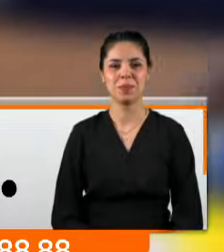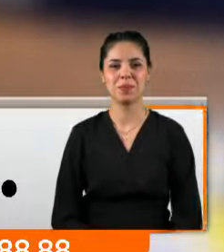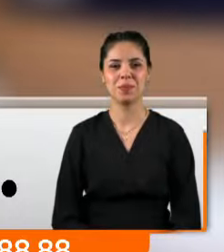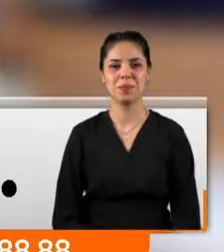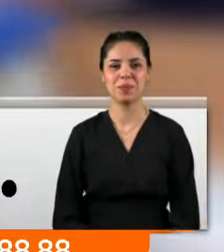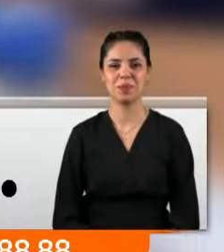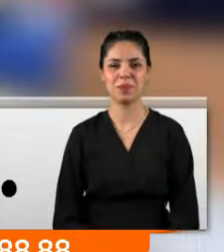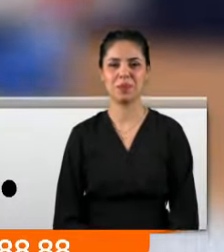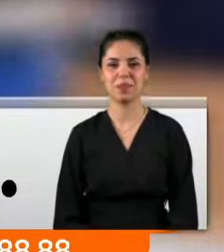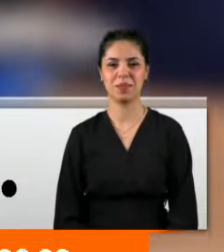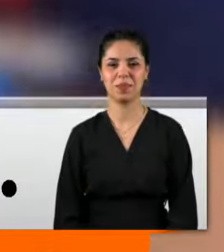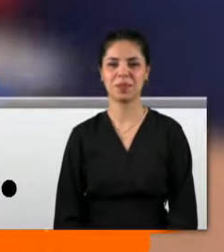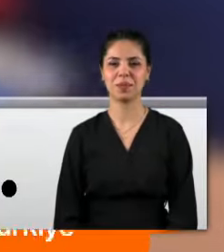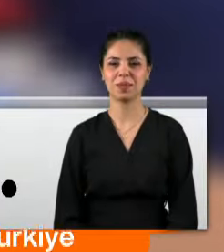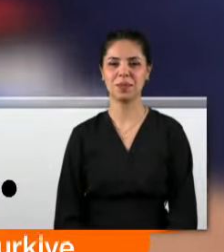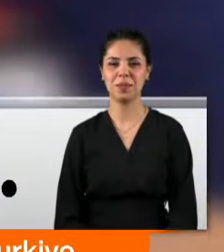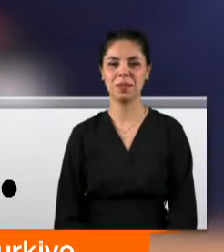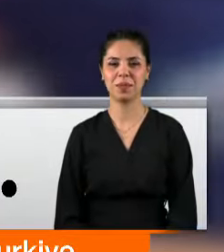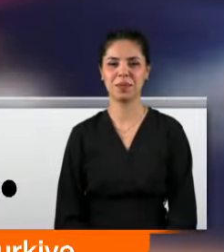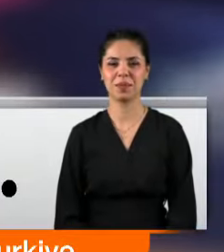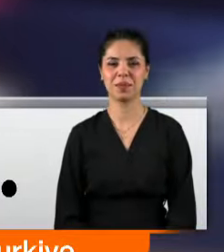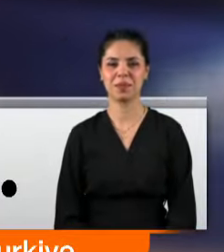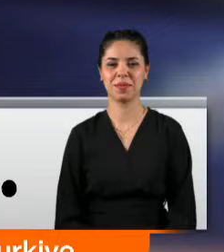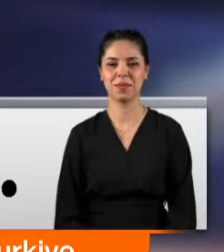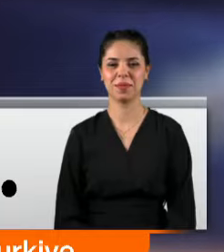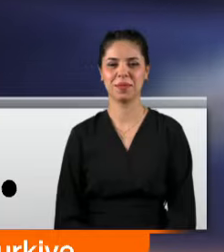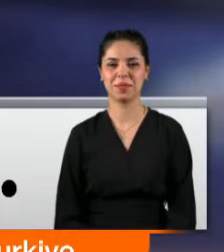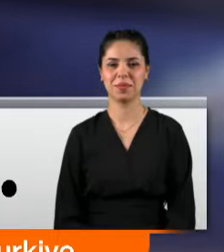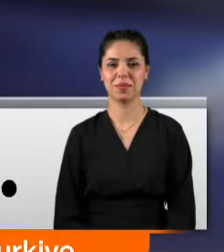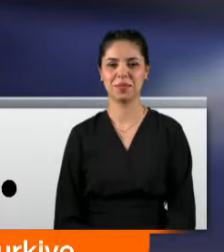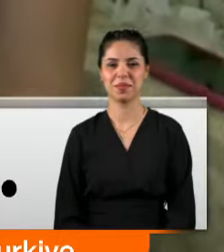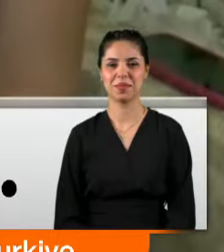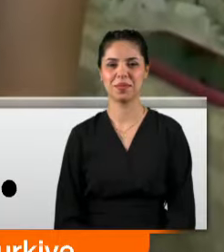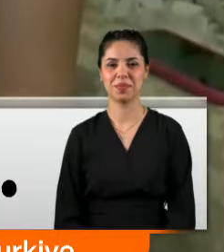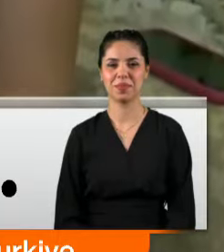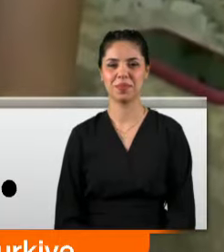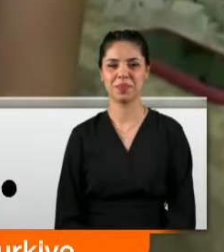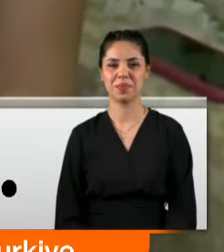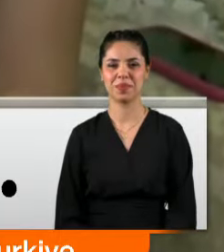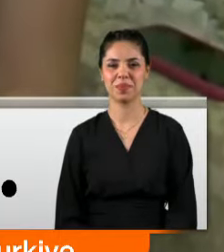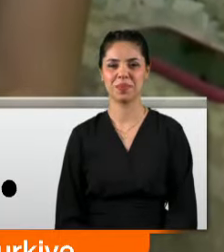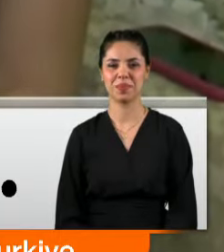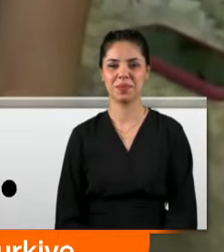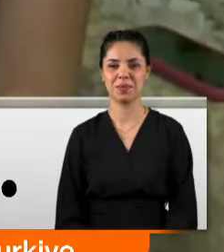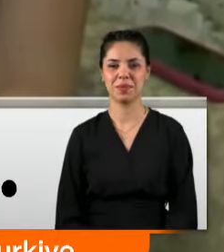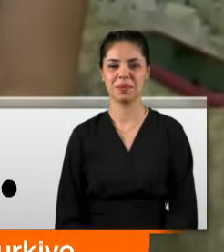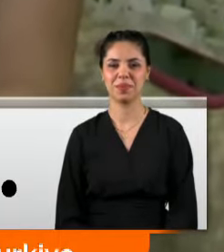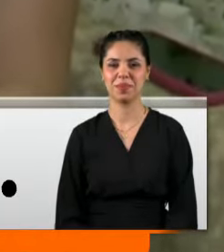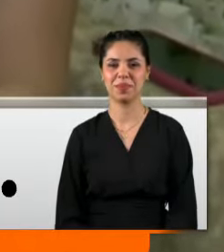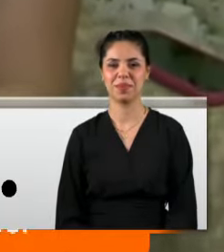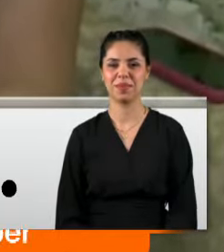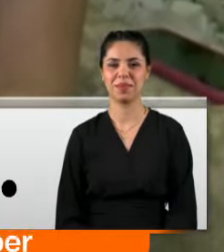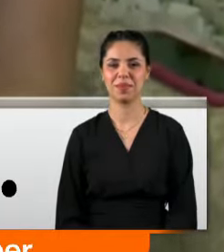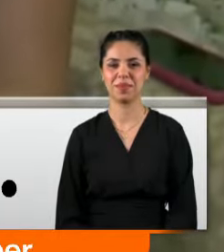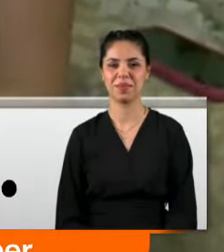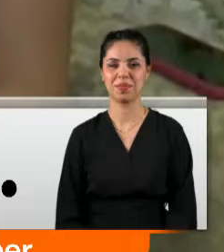Evet. alkış yapmak için çomağı kaldırıyor. Ben ellerimi